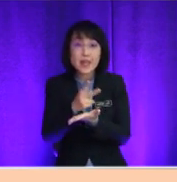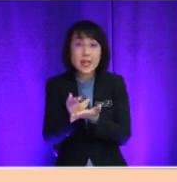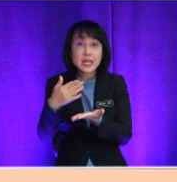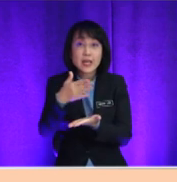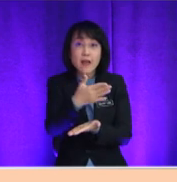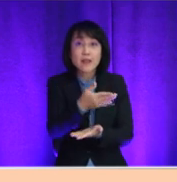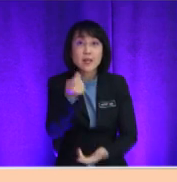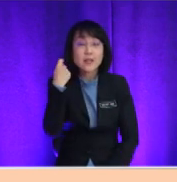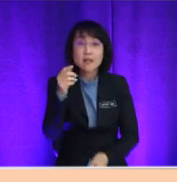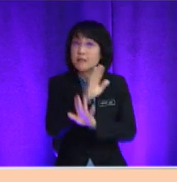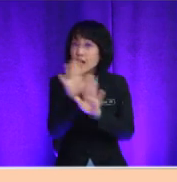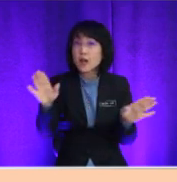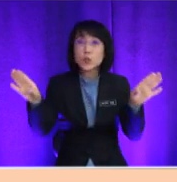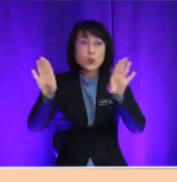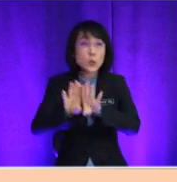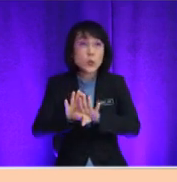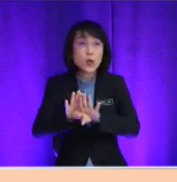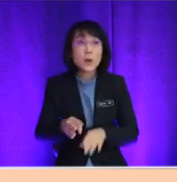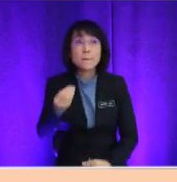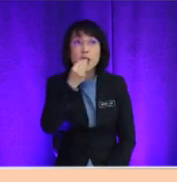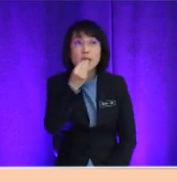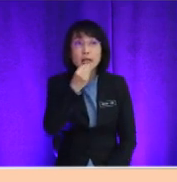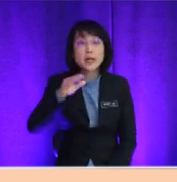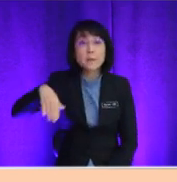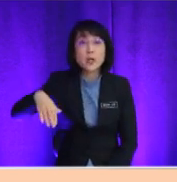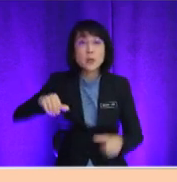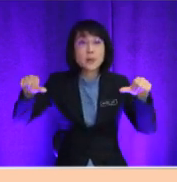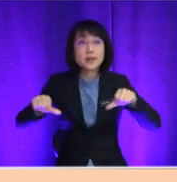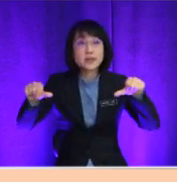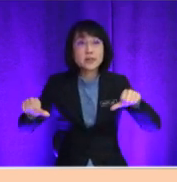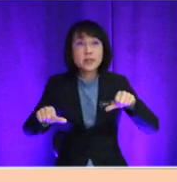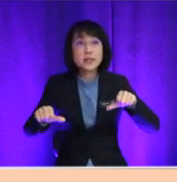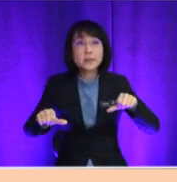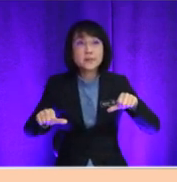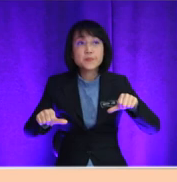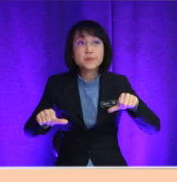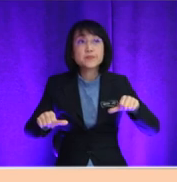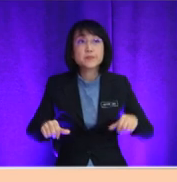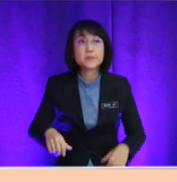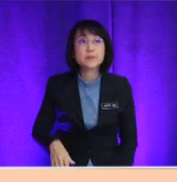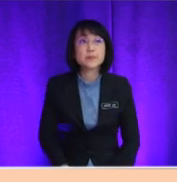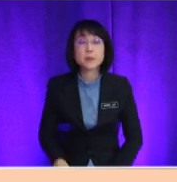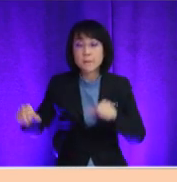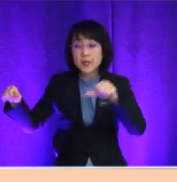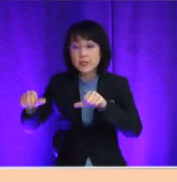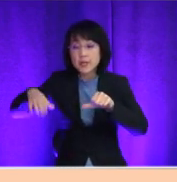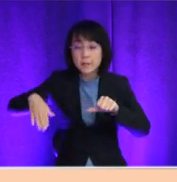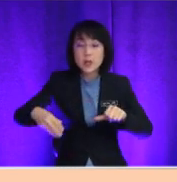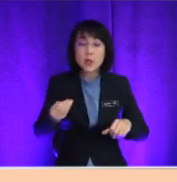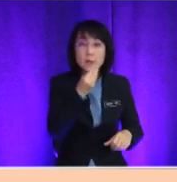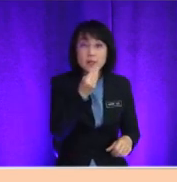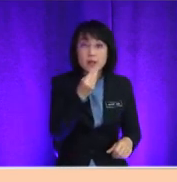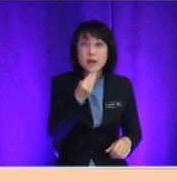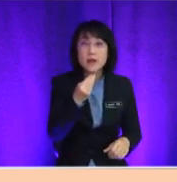ditutup kemudian seterusnya makan yang mentah tidak diletak masak dan belum masak diletakkan tadi